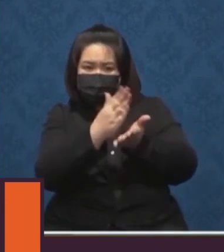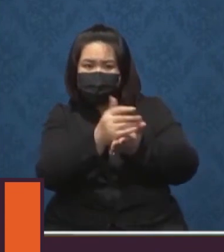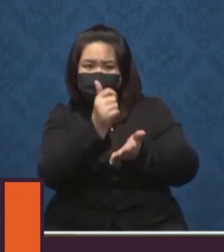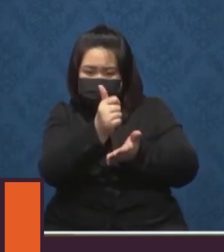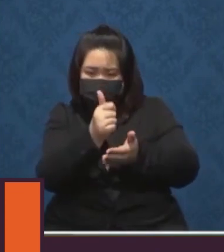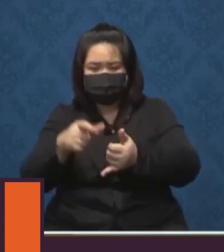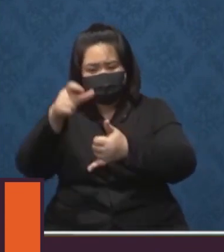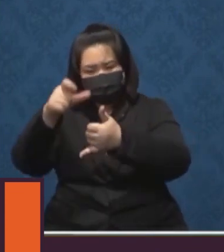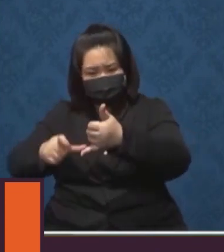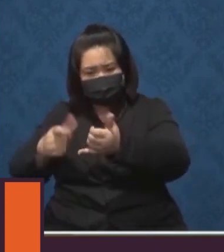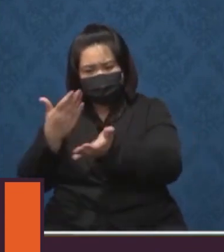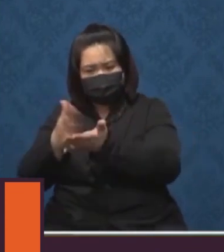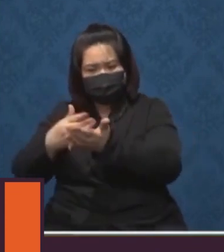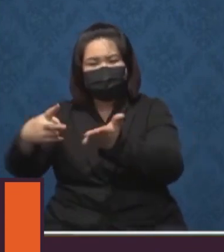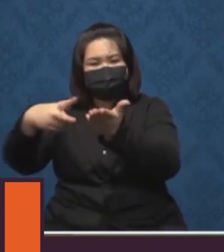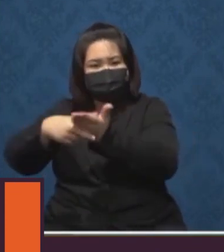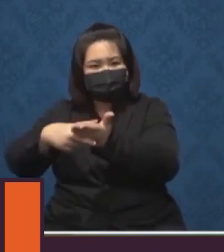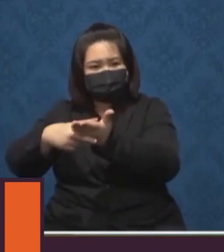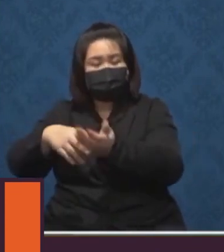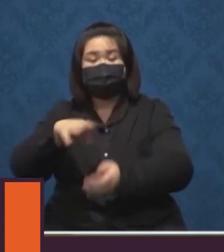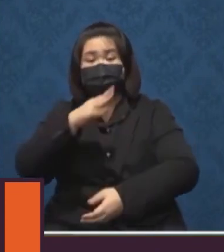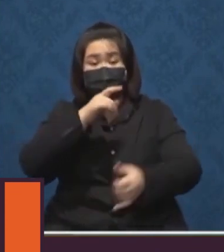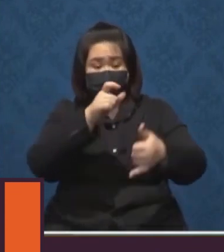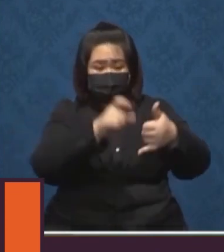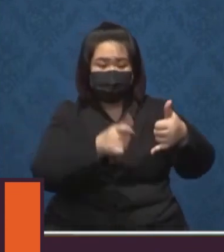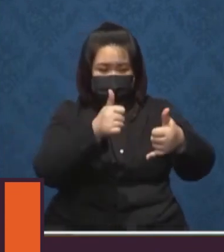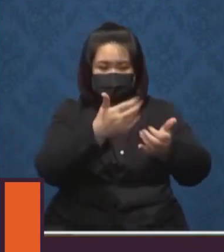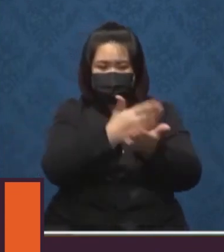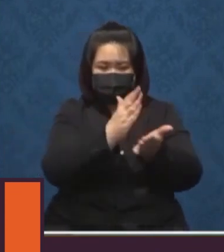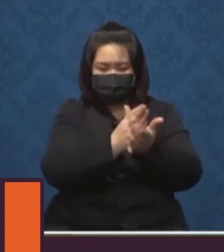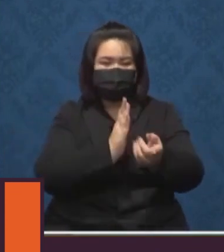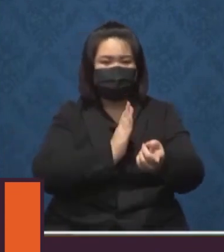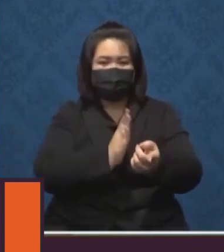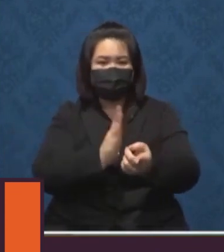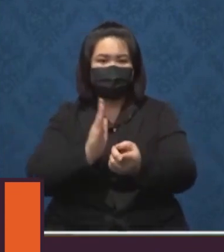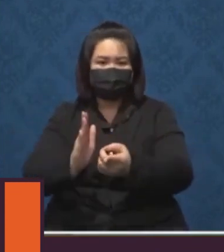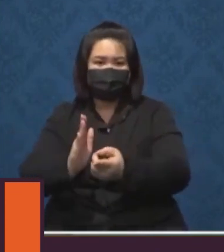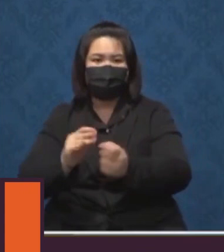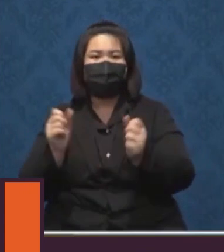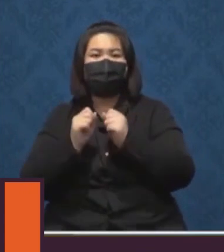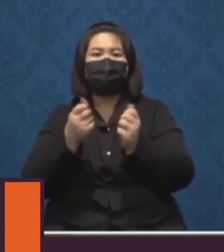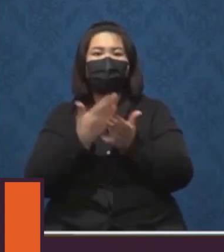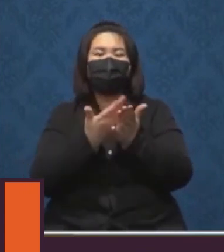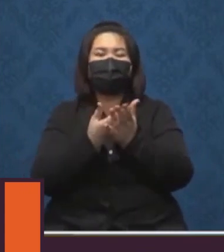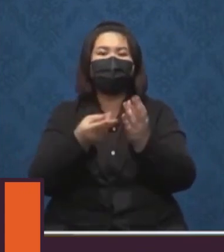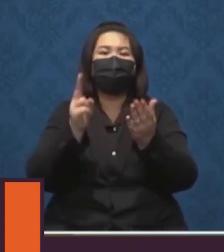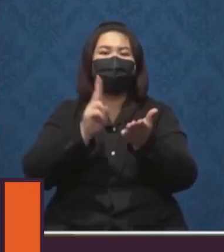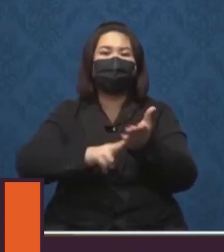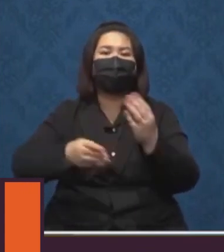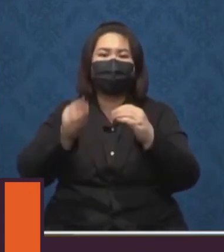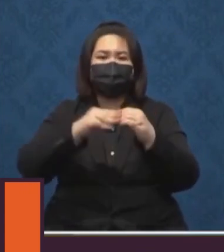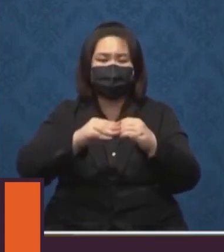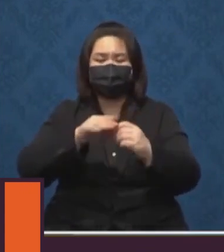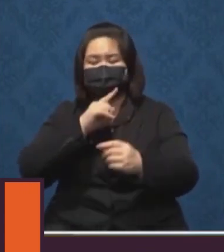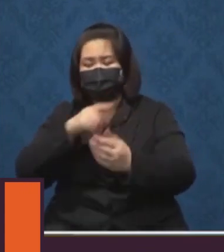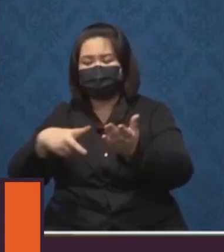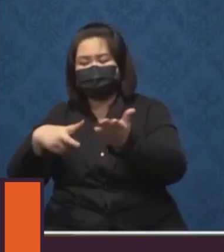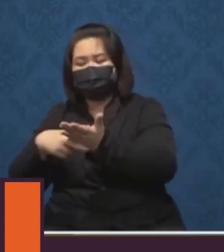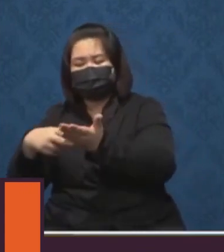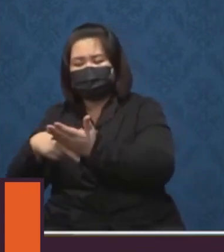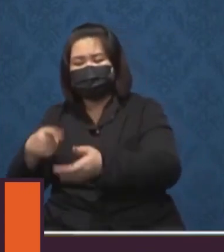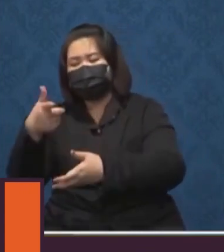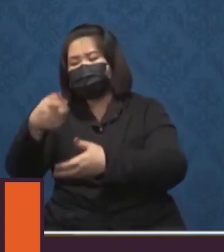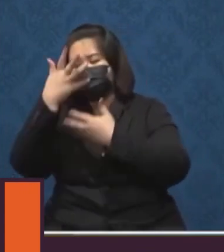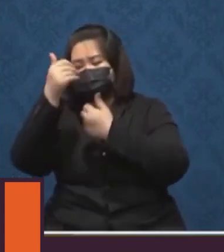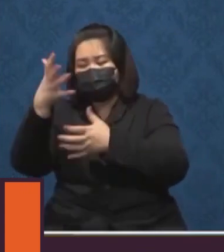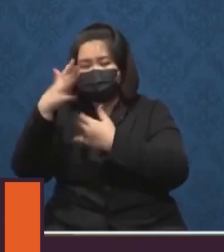รายใดไม่มีวินัยผู้กู้ที่ดีจะชำระเงินตรงตามเวลาเพราะกลัวการโดนคิดเงินเพิ่มส่วนผู้กู้ไม่มีวินัยจะไม่ใส่ใจและ